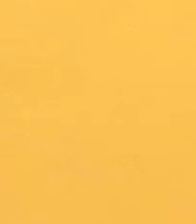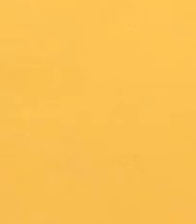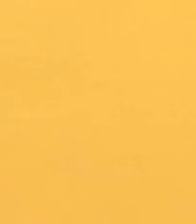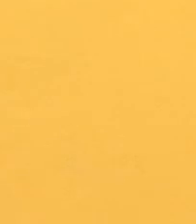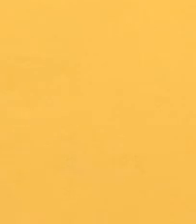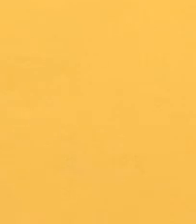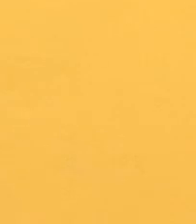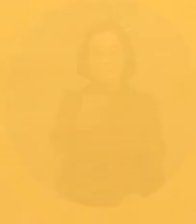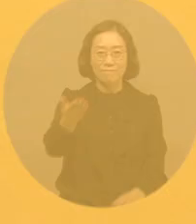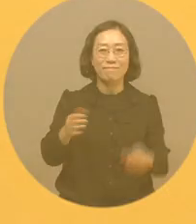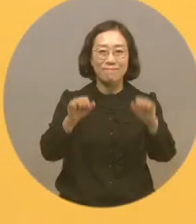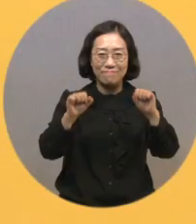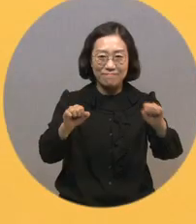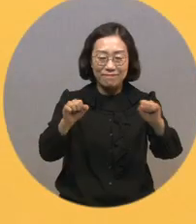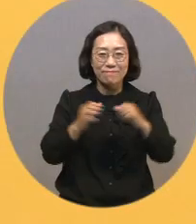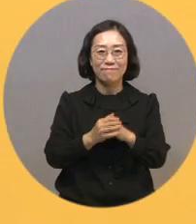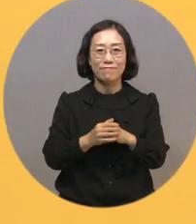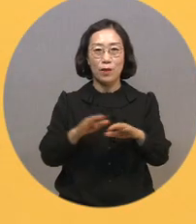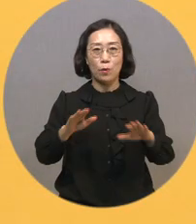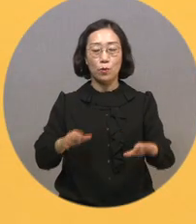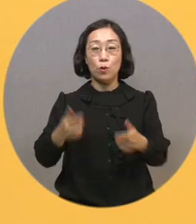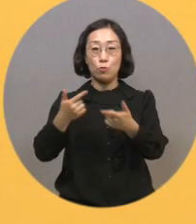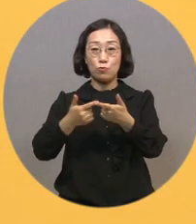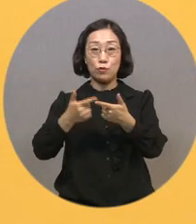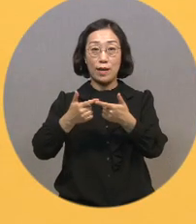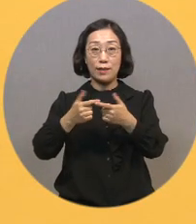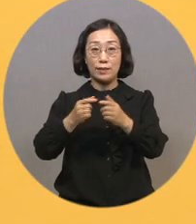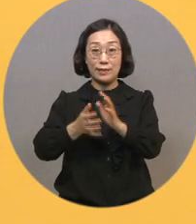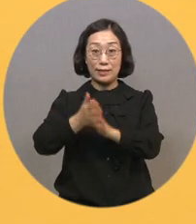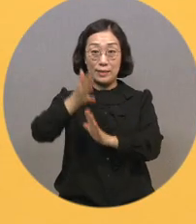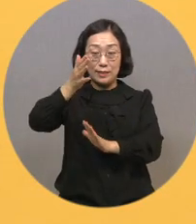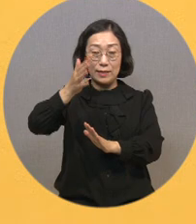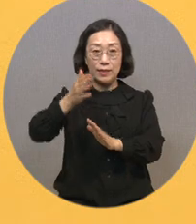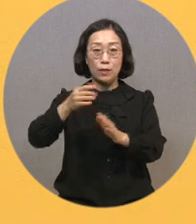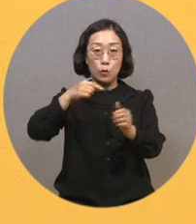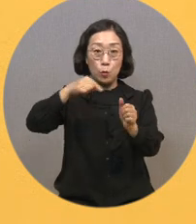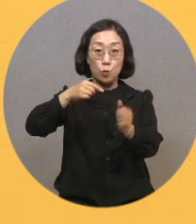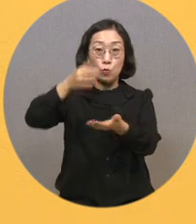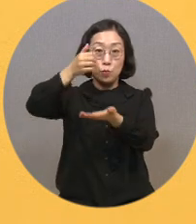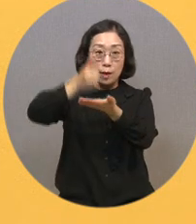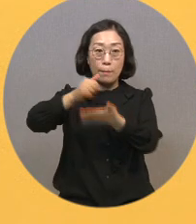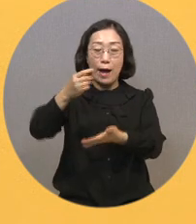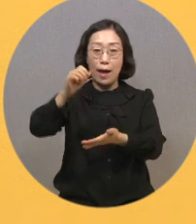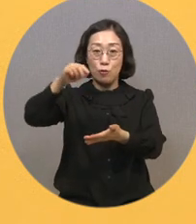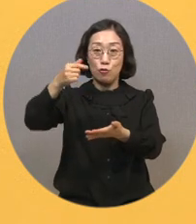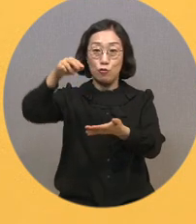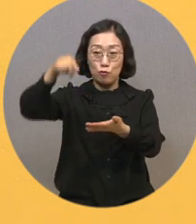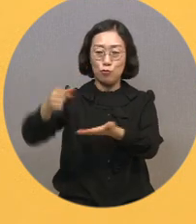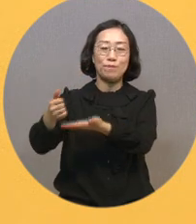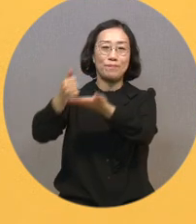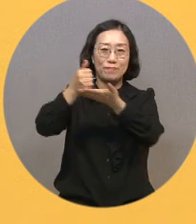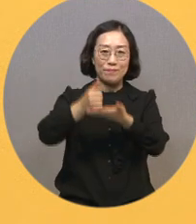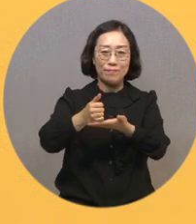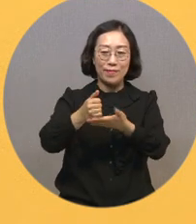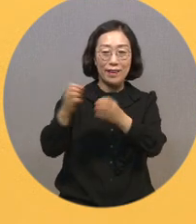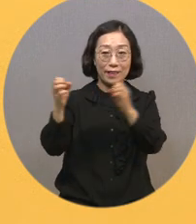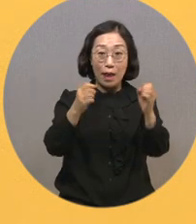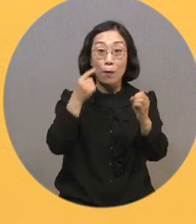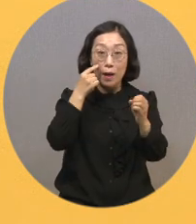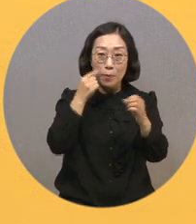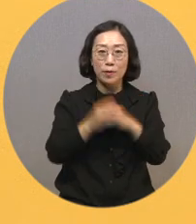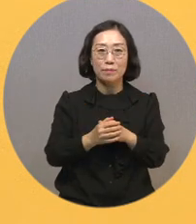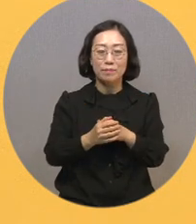복지TV 시청자 여러분 안녕하십니까? 오늘은 부산광역시 교육감이신 하윤수 교육감님과 인터뷰를 진행하도록